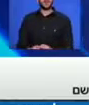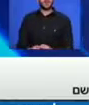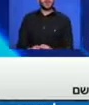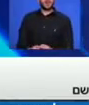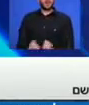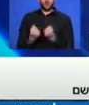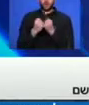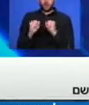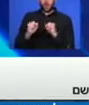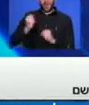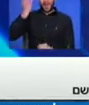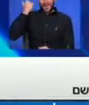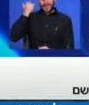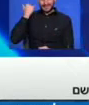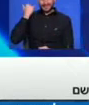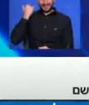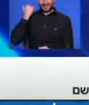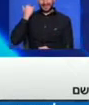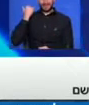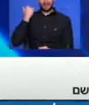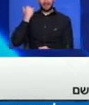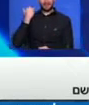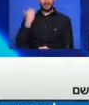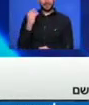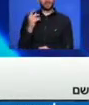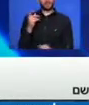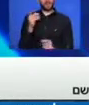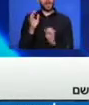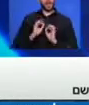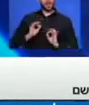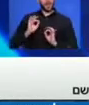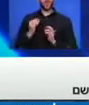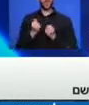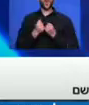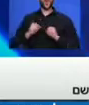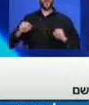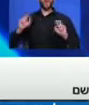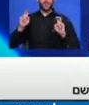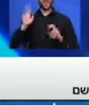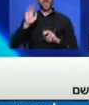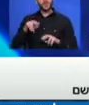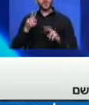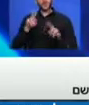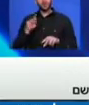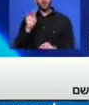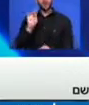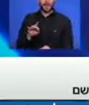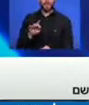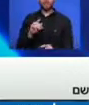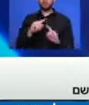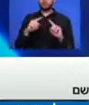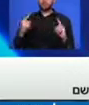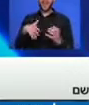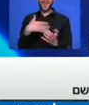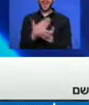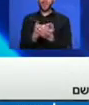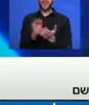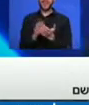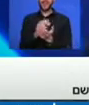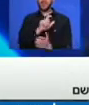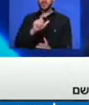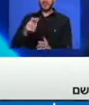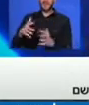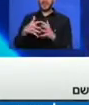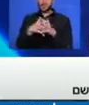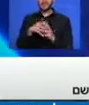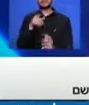השחרור שלו אז, והיותו עדיין חופשי, למרות שיש נגדו את כל העדויות וכתב אישום בארצות הברית,